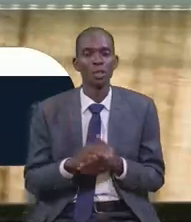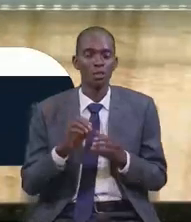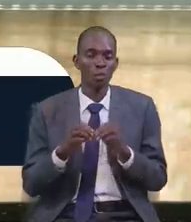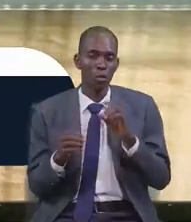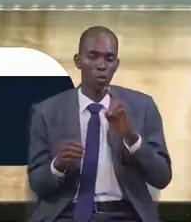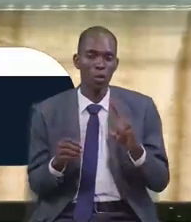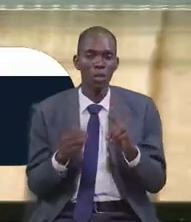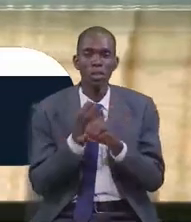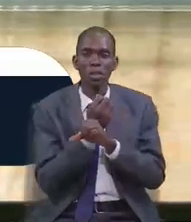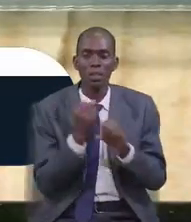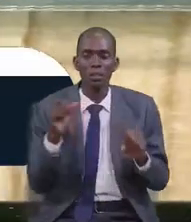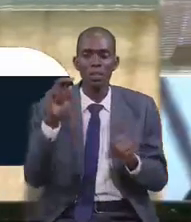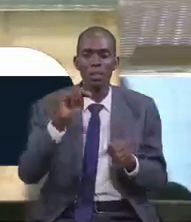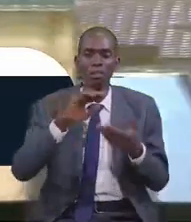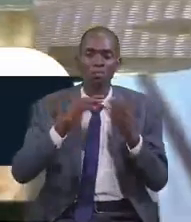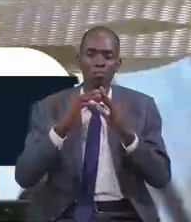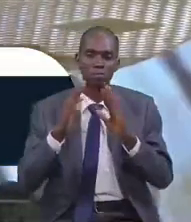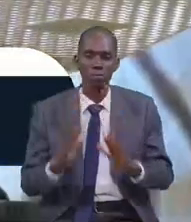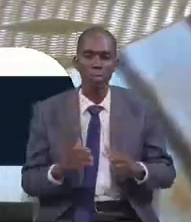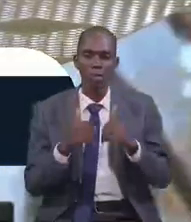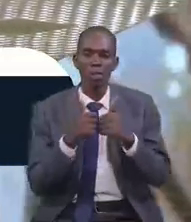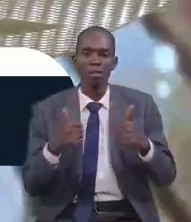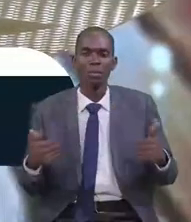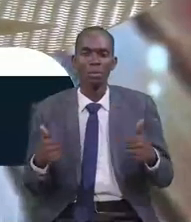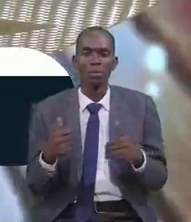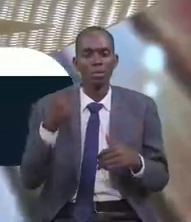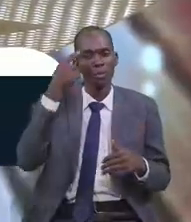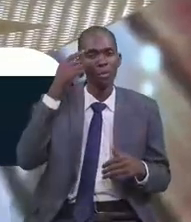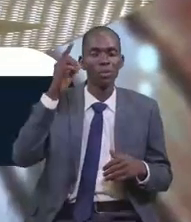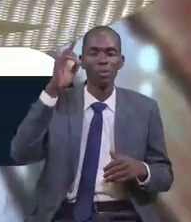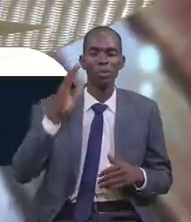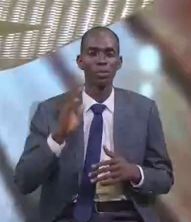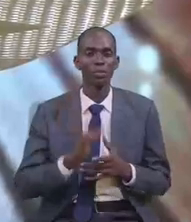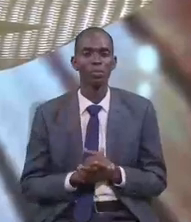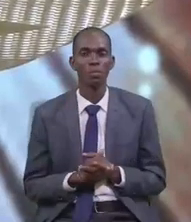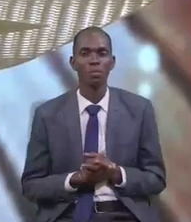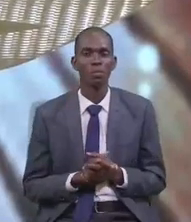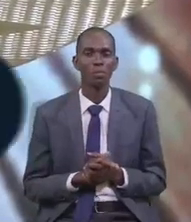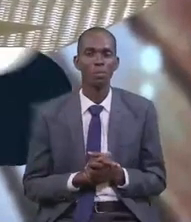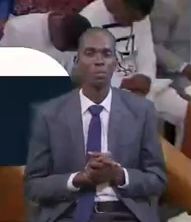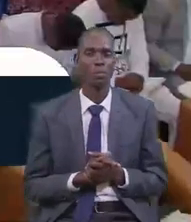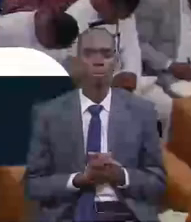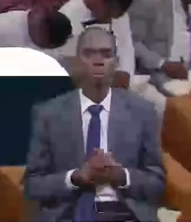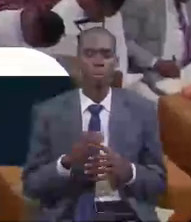mis à part pour Dieu. Nous allons voir